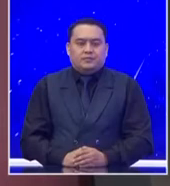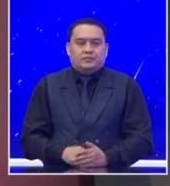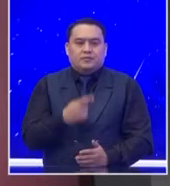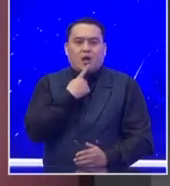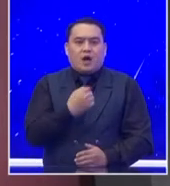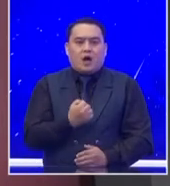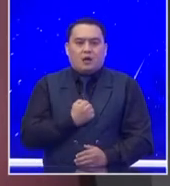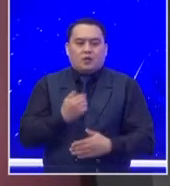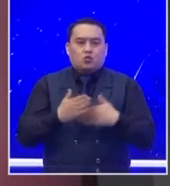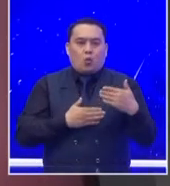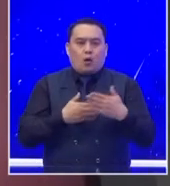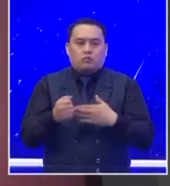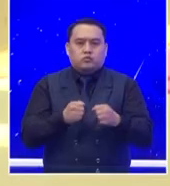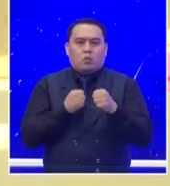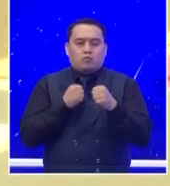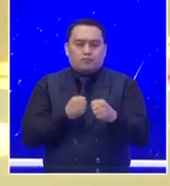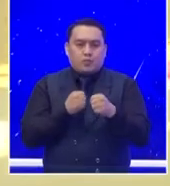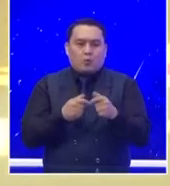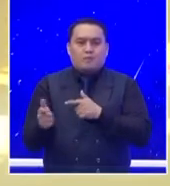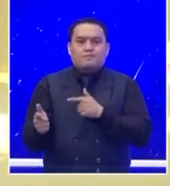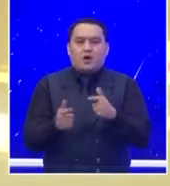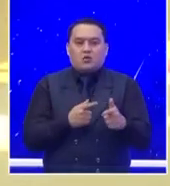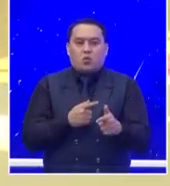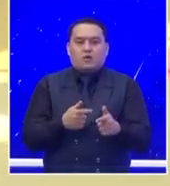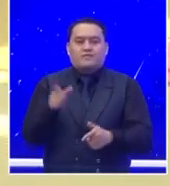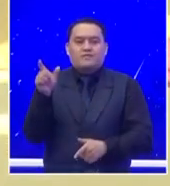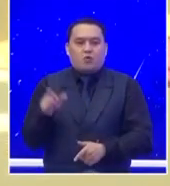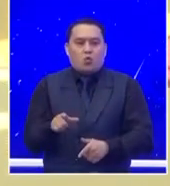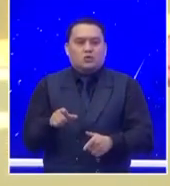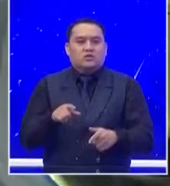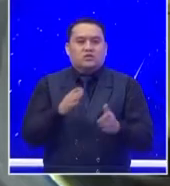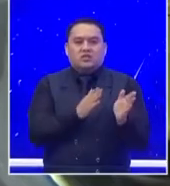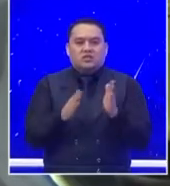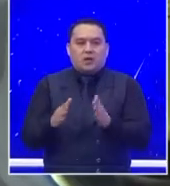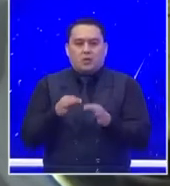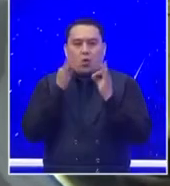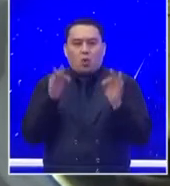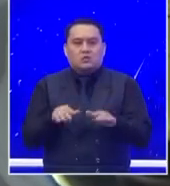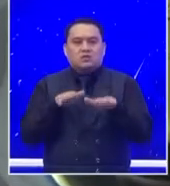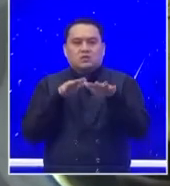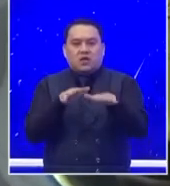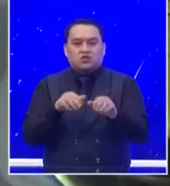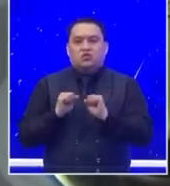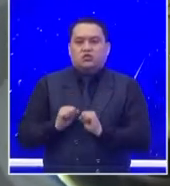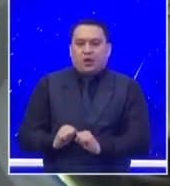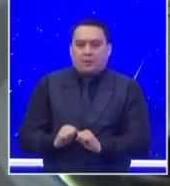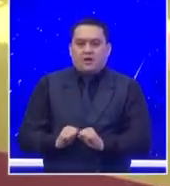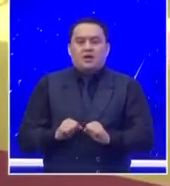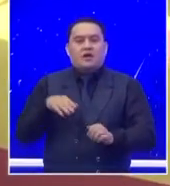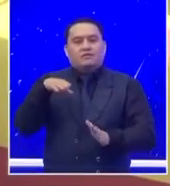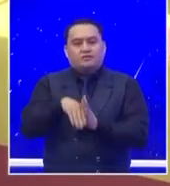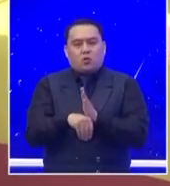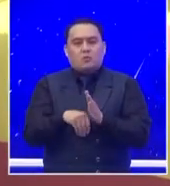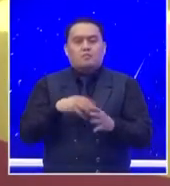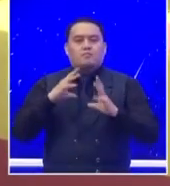Армейский рукопашный бой – одно из важных составляющих боевой подготовки солдата. Это универсальная система приемов защиты и нападения, сочетающая в себе элементы из